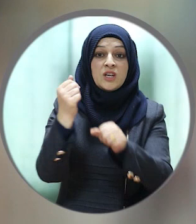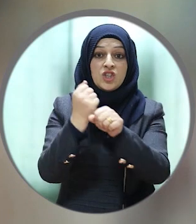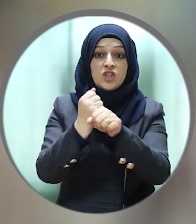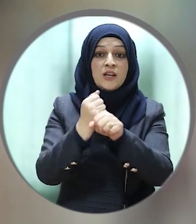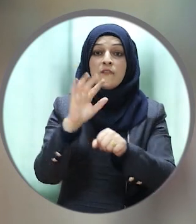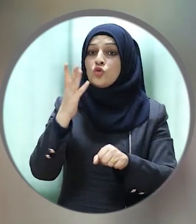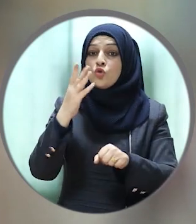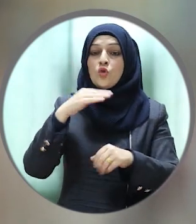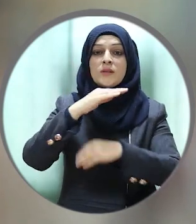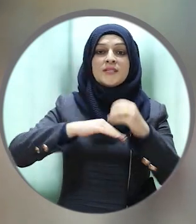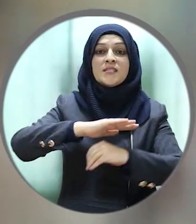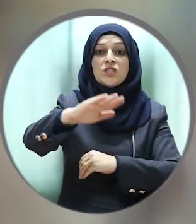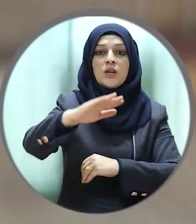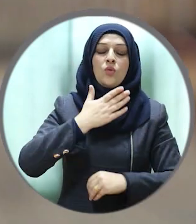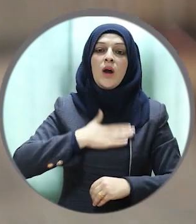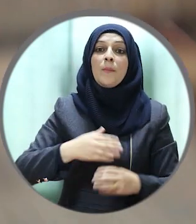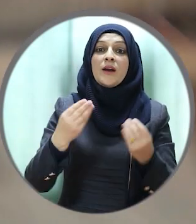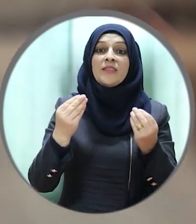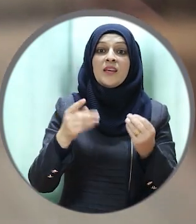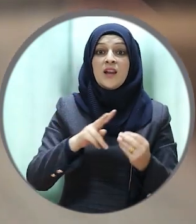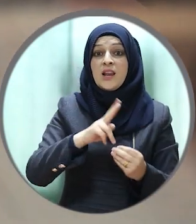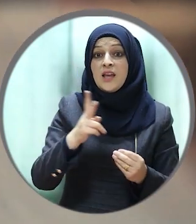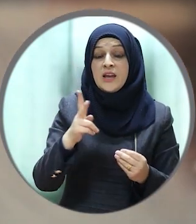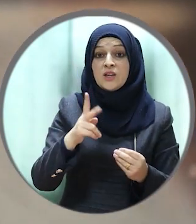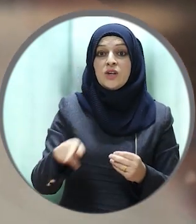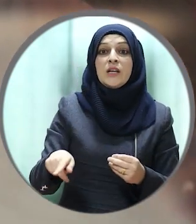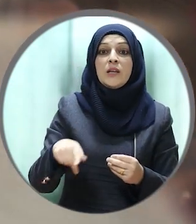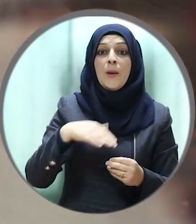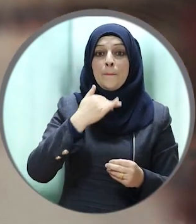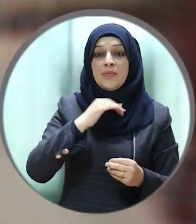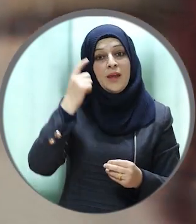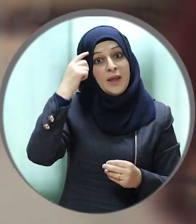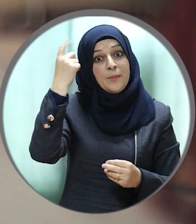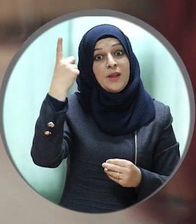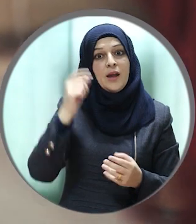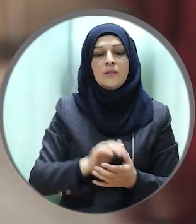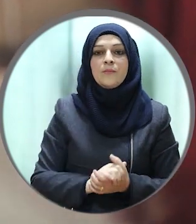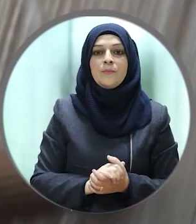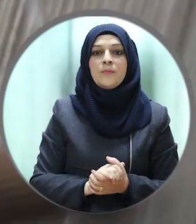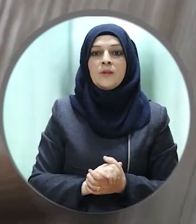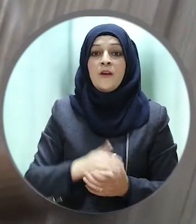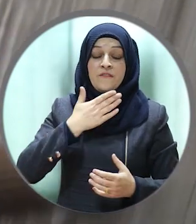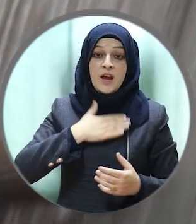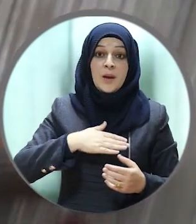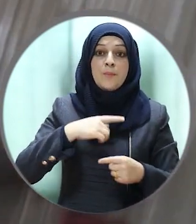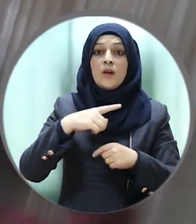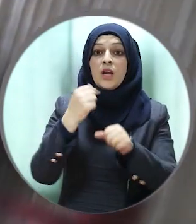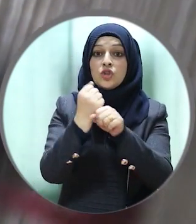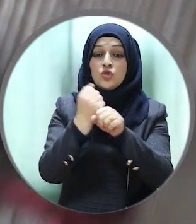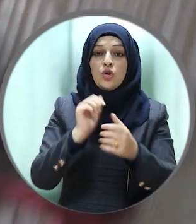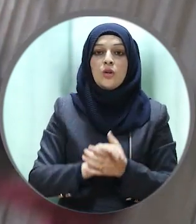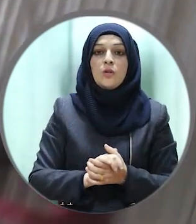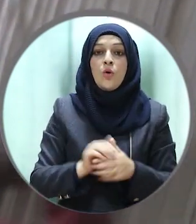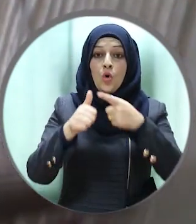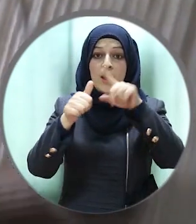التحقت بورشة السجاد، فحبيت الورشة هذه لأنها كانت بتميزني، يعني بدها حاجة مبدعة شوية، فحبيت